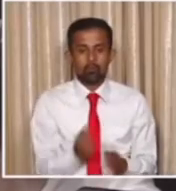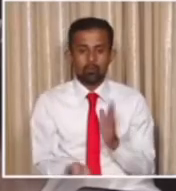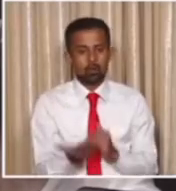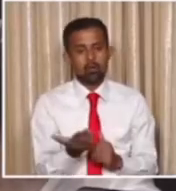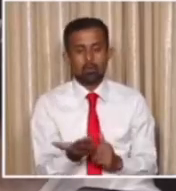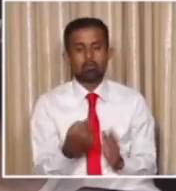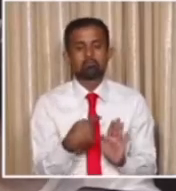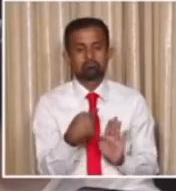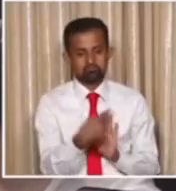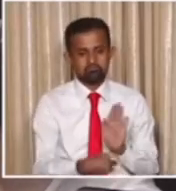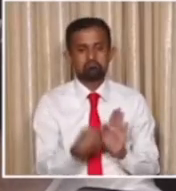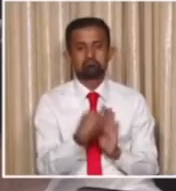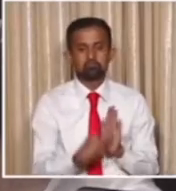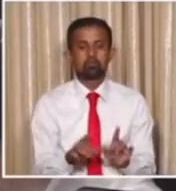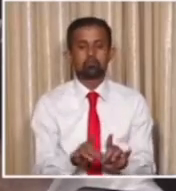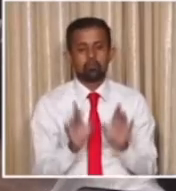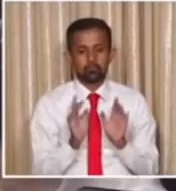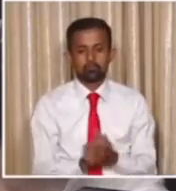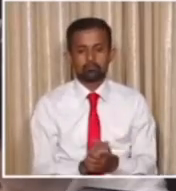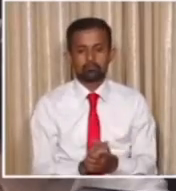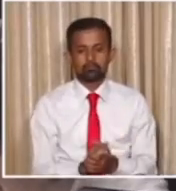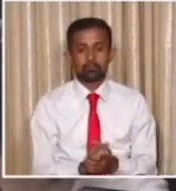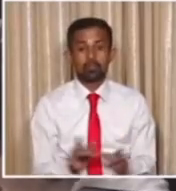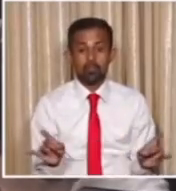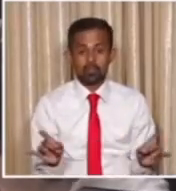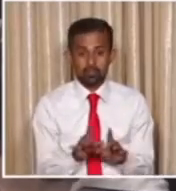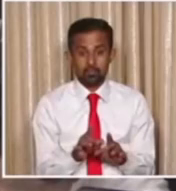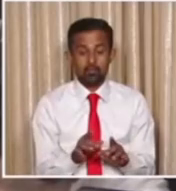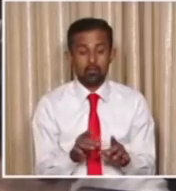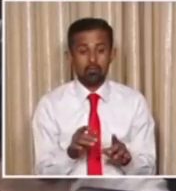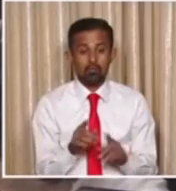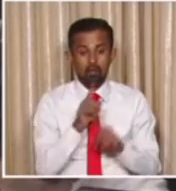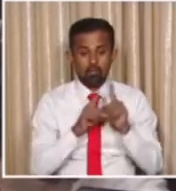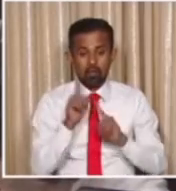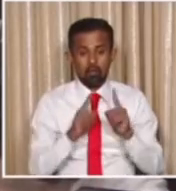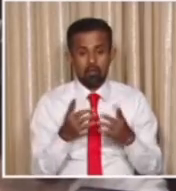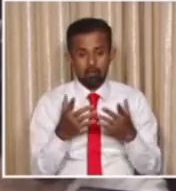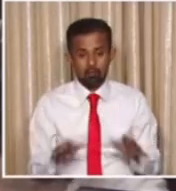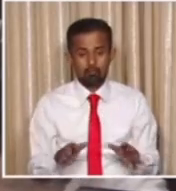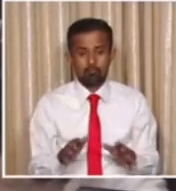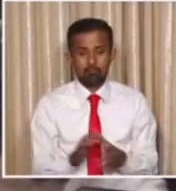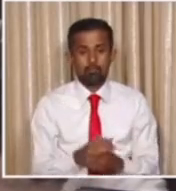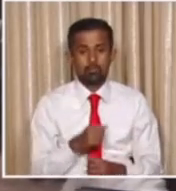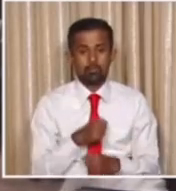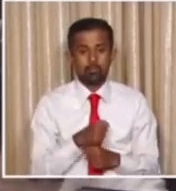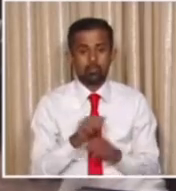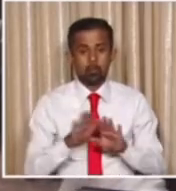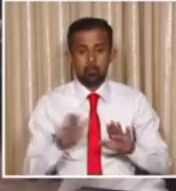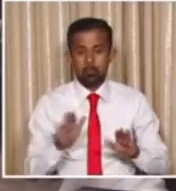වෙනවා ජාතික ප්‍රතිපත්තියත් එක්ක. හැබැයි ඒකත් එක්කම ඒ සම්බන්ධව සාකච්ඡා කරලා රාජ්‍ය